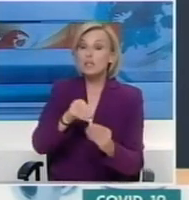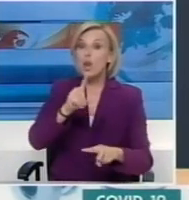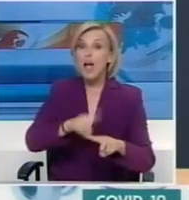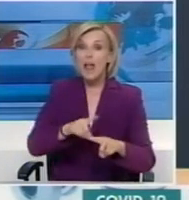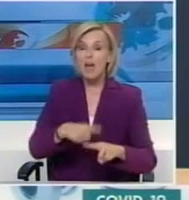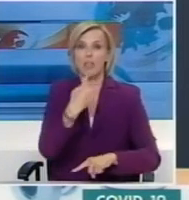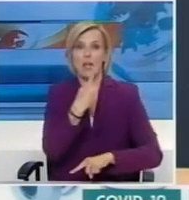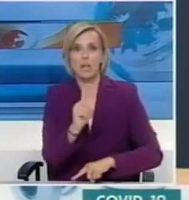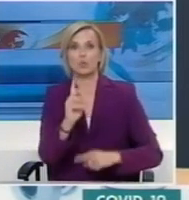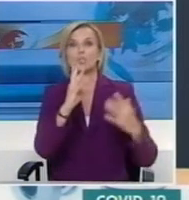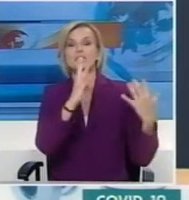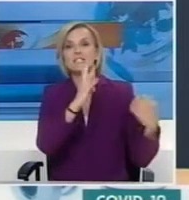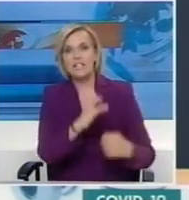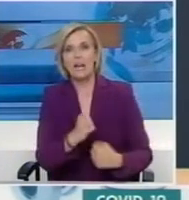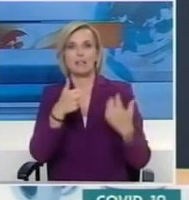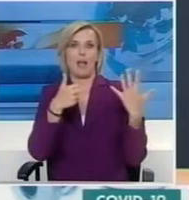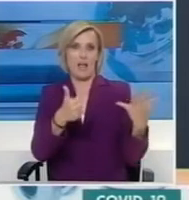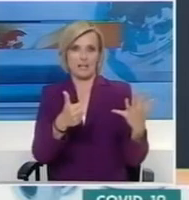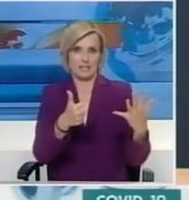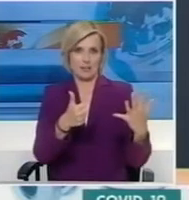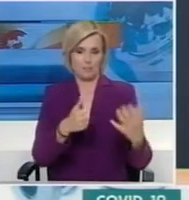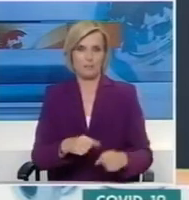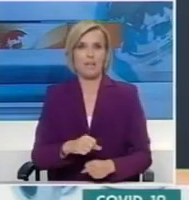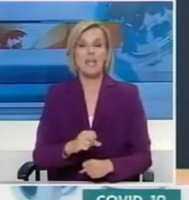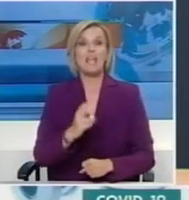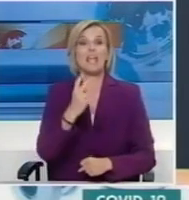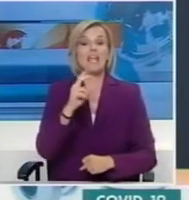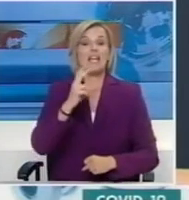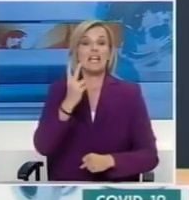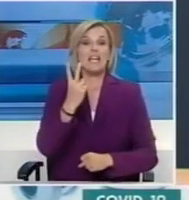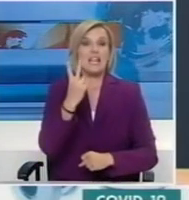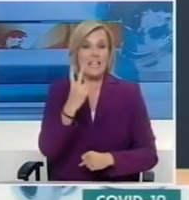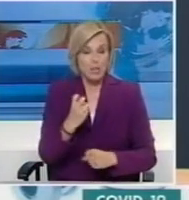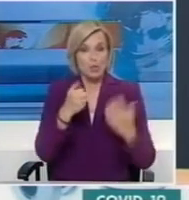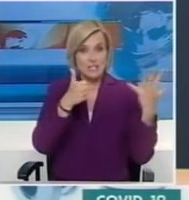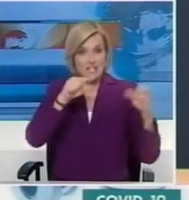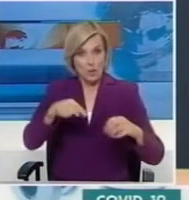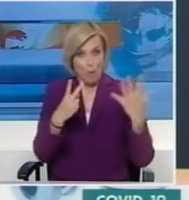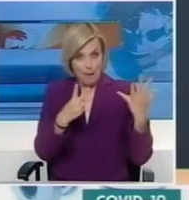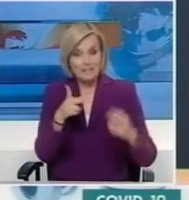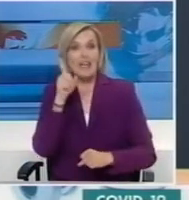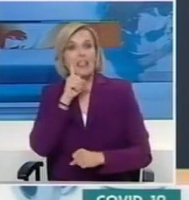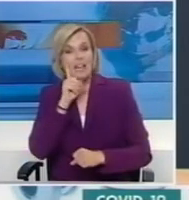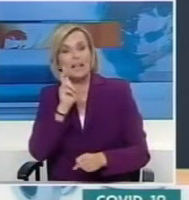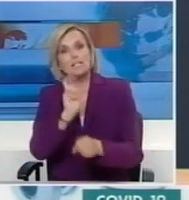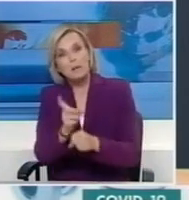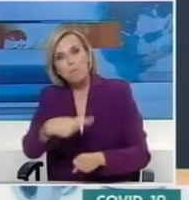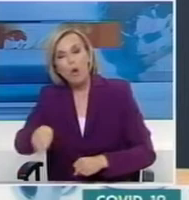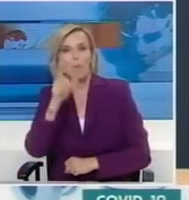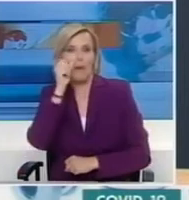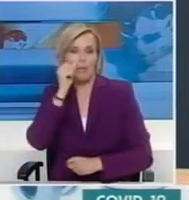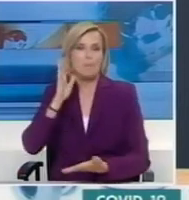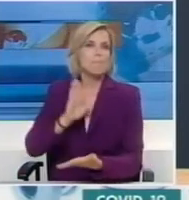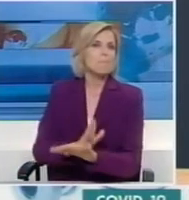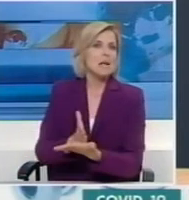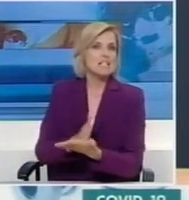χώρα. 39, δηλαδή το 26,7% ήταν γυναίκες και οι υπόλοιποι άνδρες. Η διάμεση ηλικία των